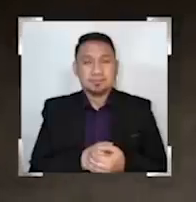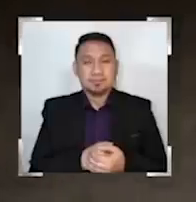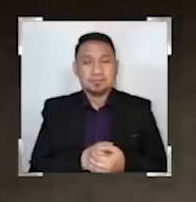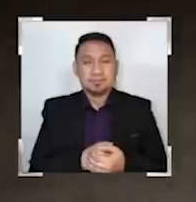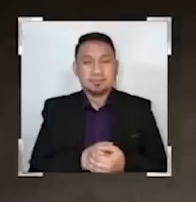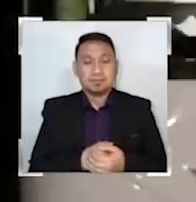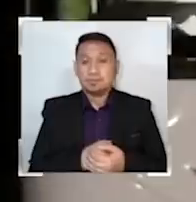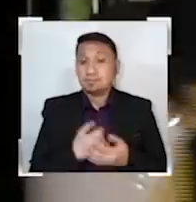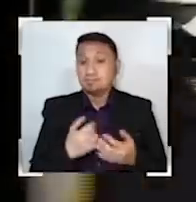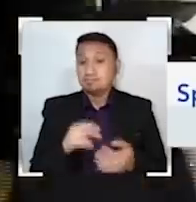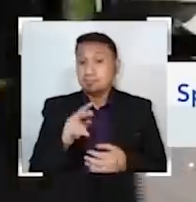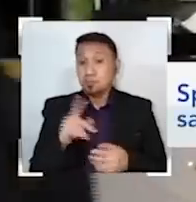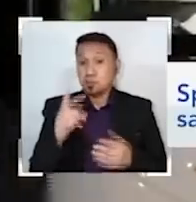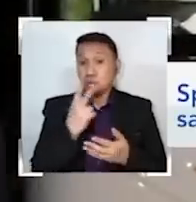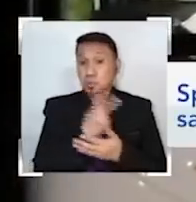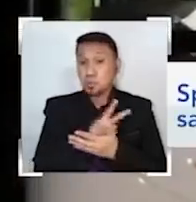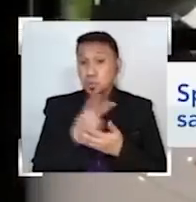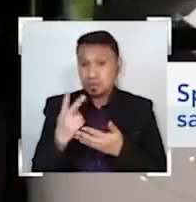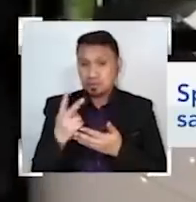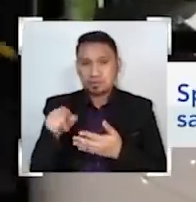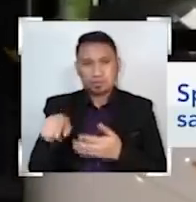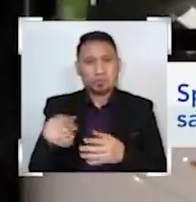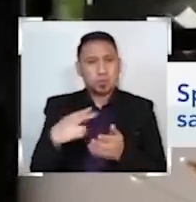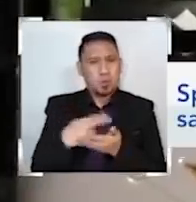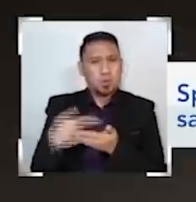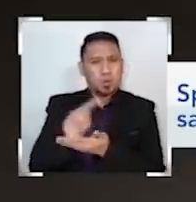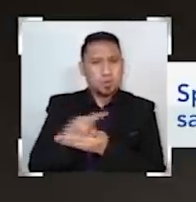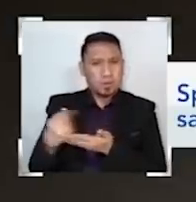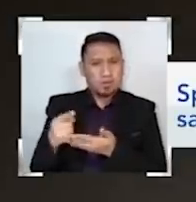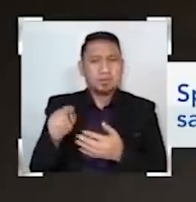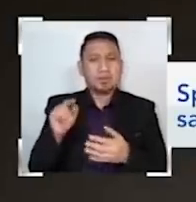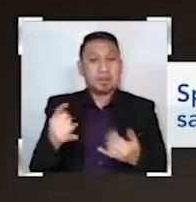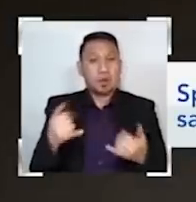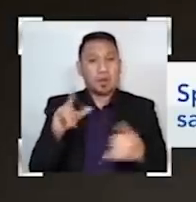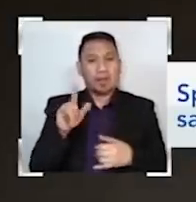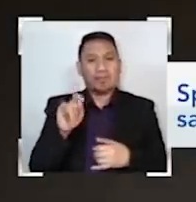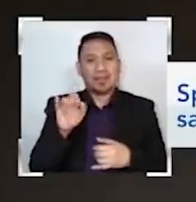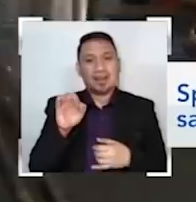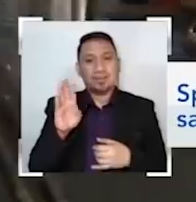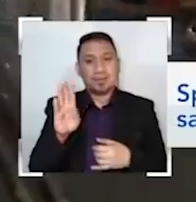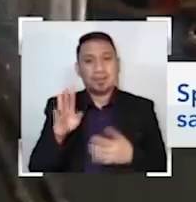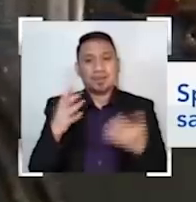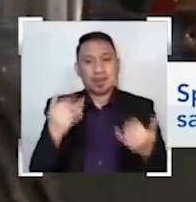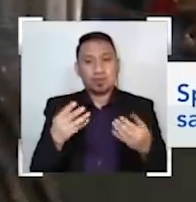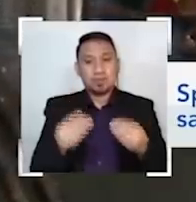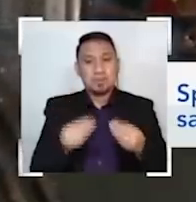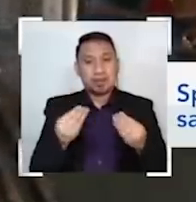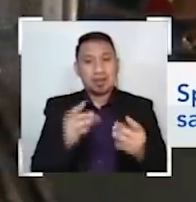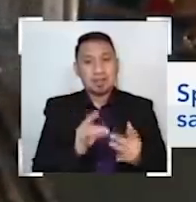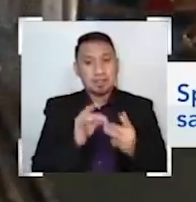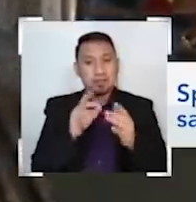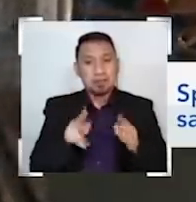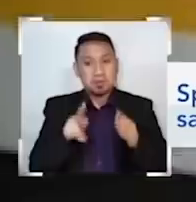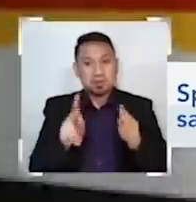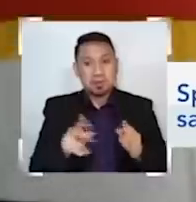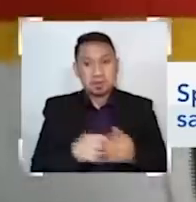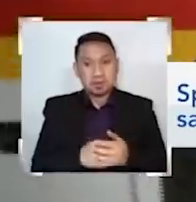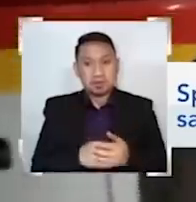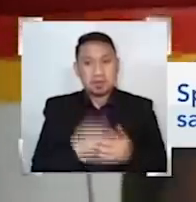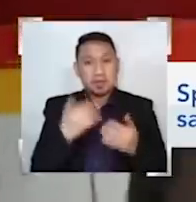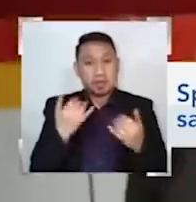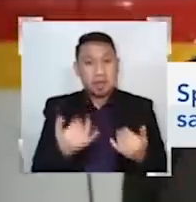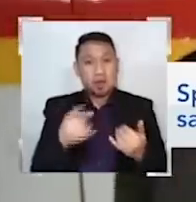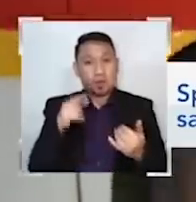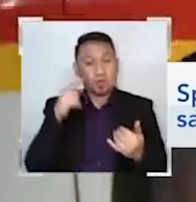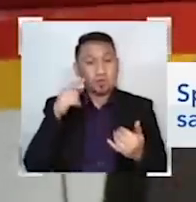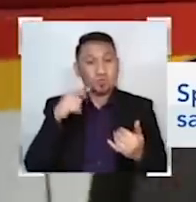Mahigit 2 linggo bago ang Semana Santa, naghahanda ng LTFRB. Nagbibigay na sila ng special permits para sa mga bus na biyahing probinsya.